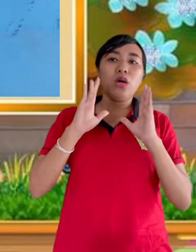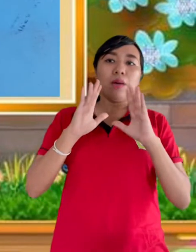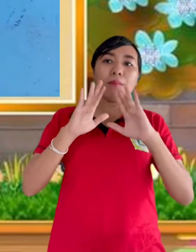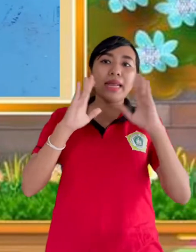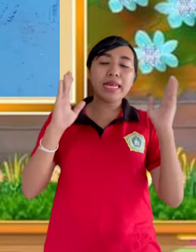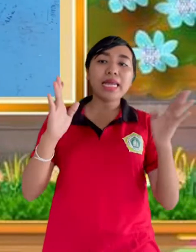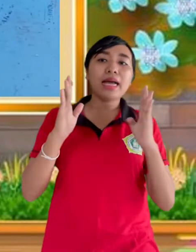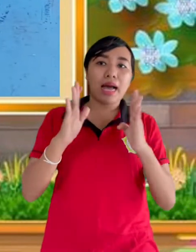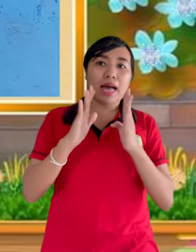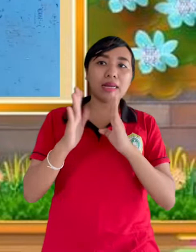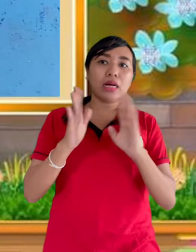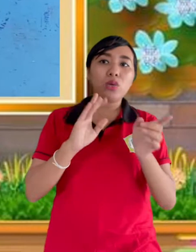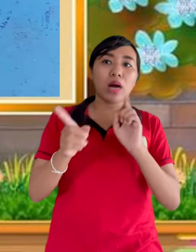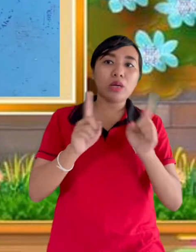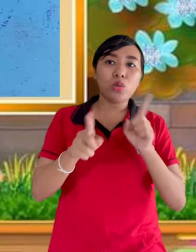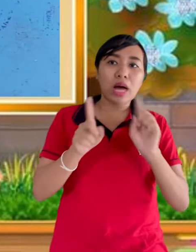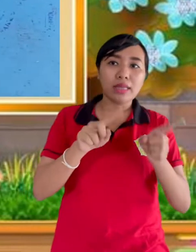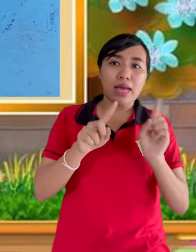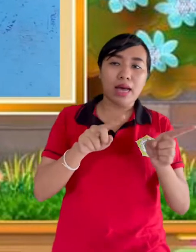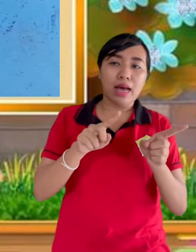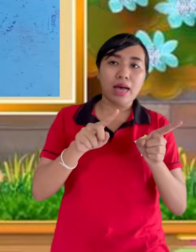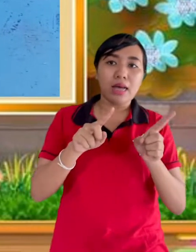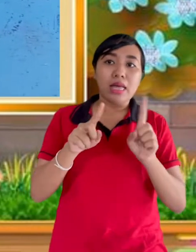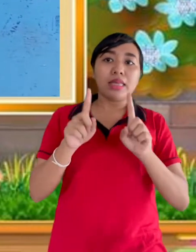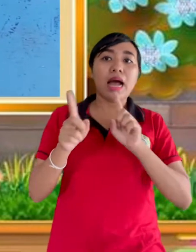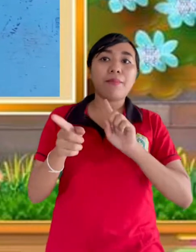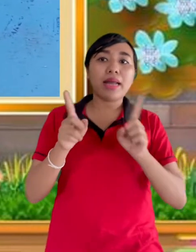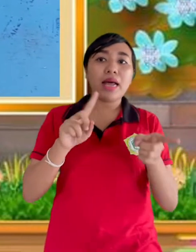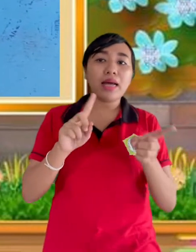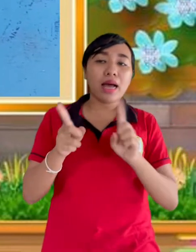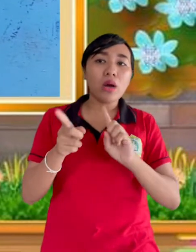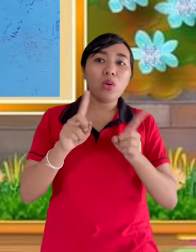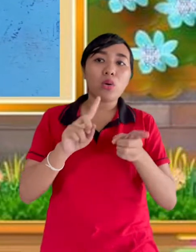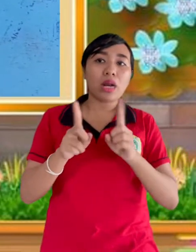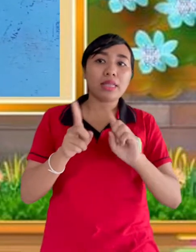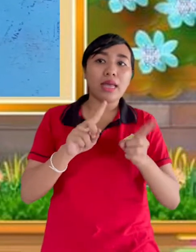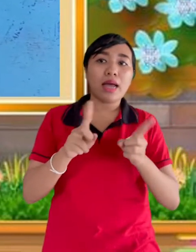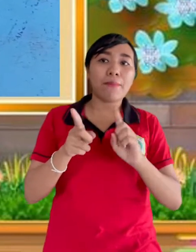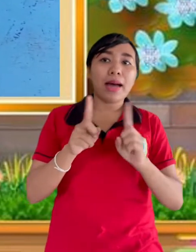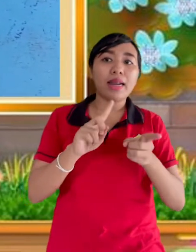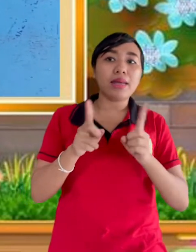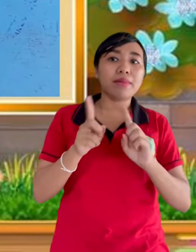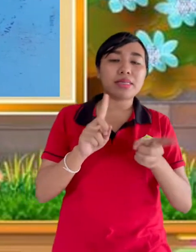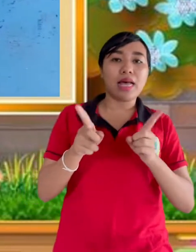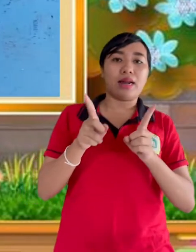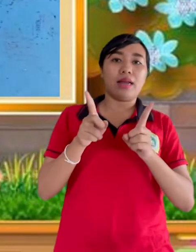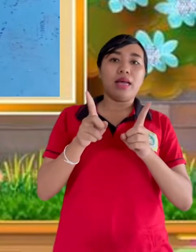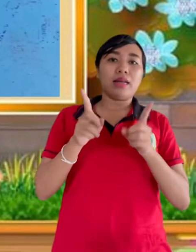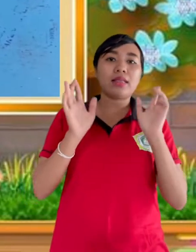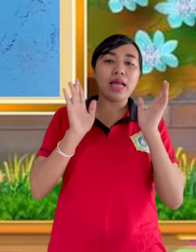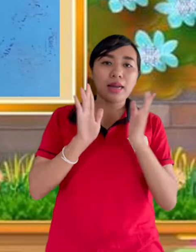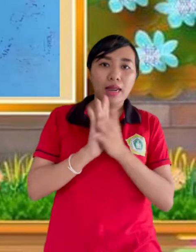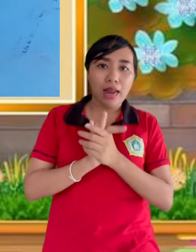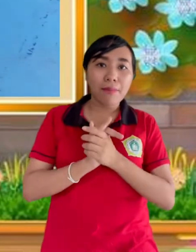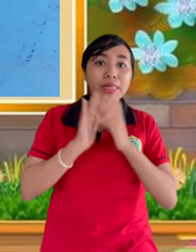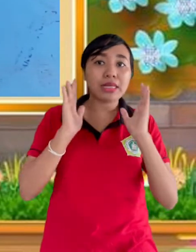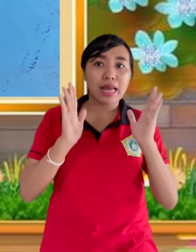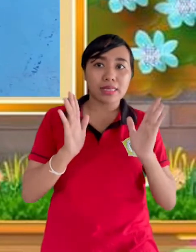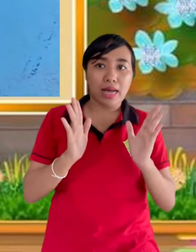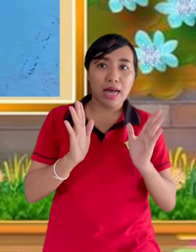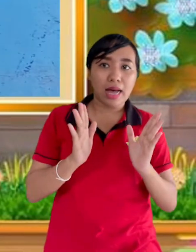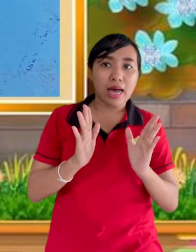Guru bandingkan kedua-duanya, yang manakah ukurannya yang paling besar. Nanti